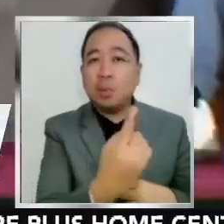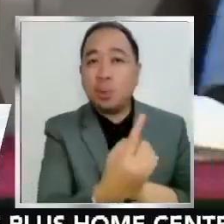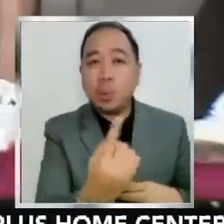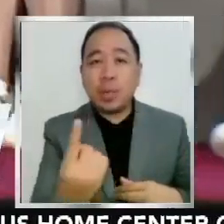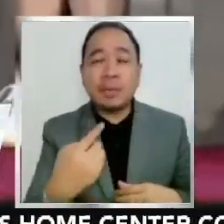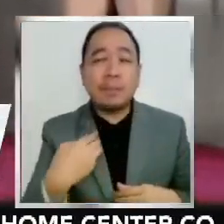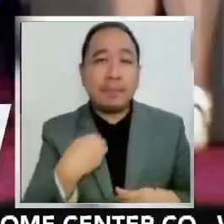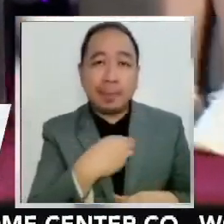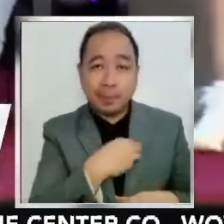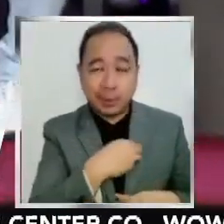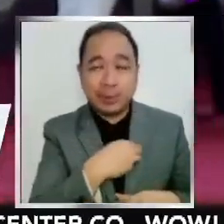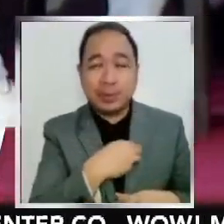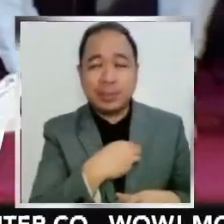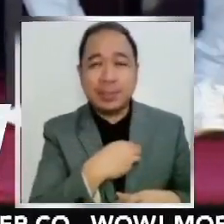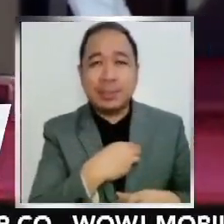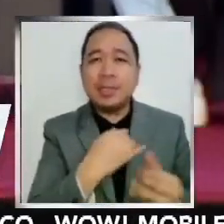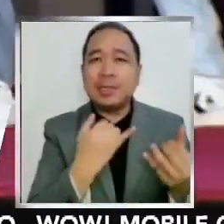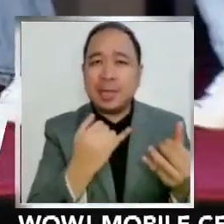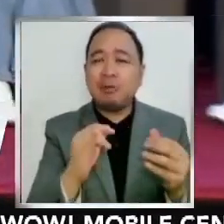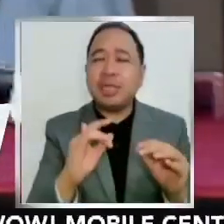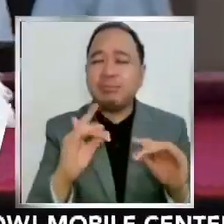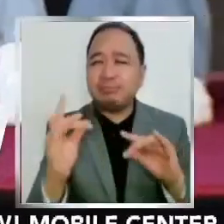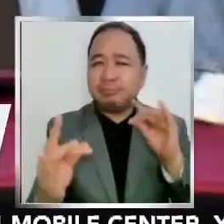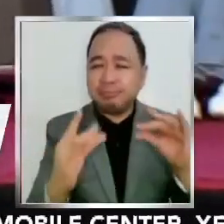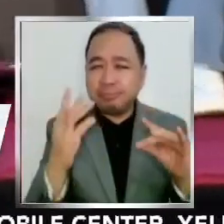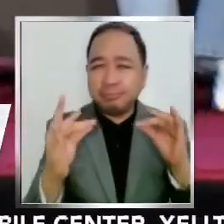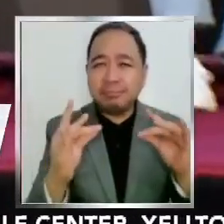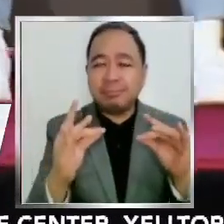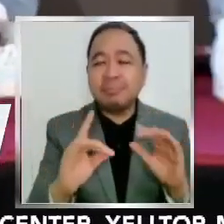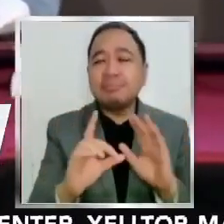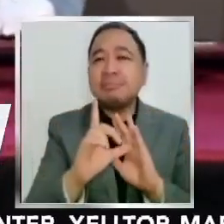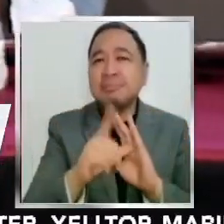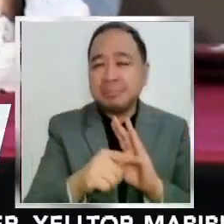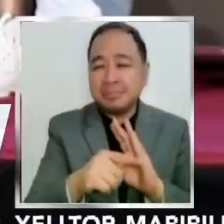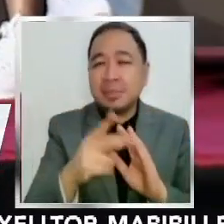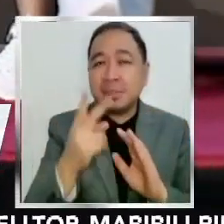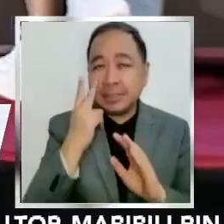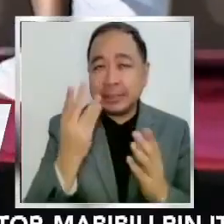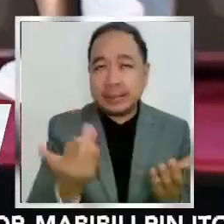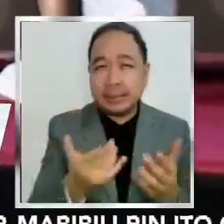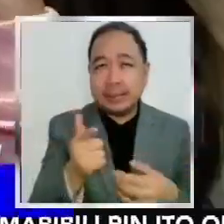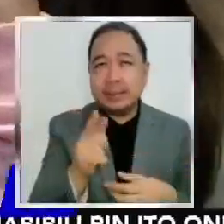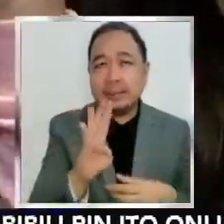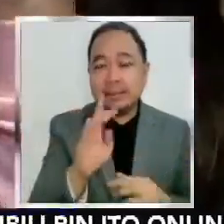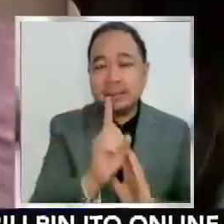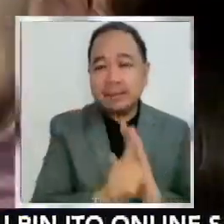members, mas makikilala pa. Abangan dito sa 24 Oras.